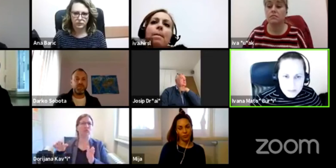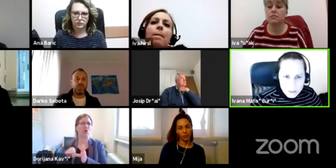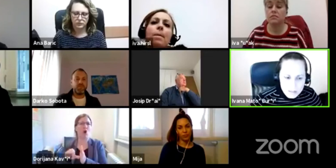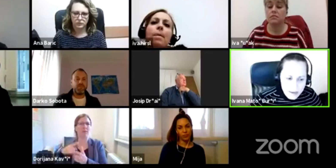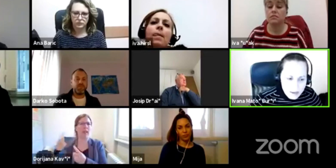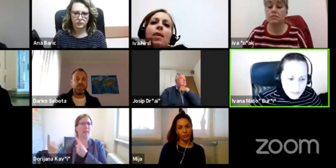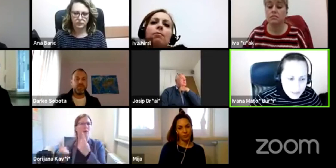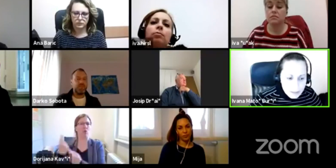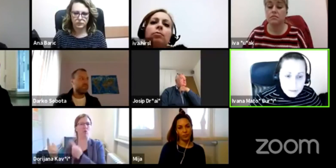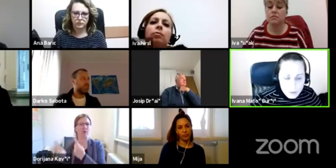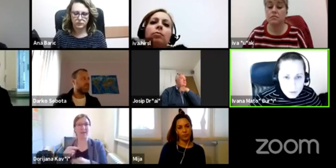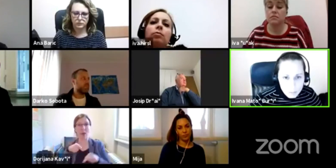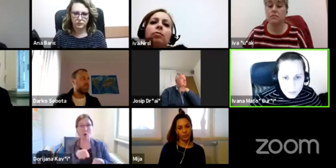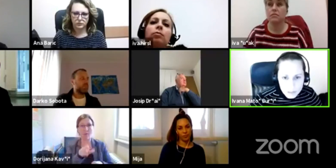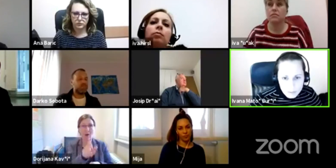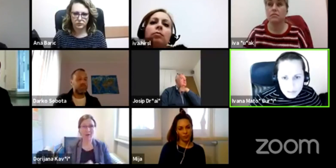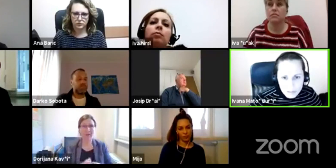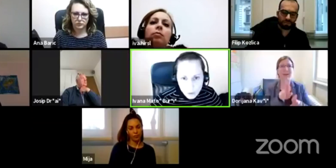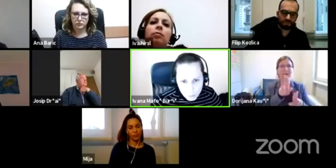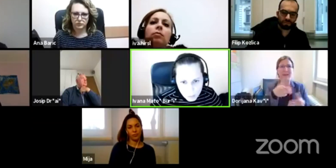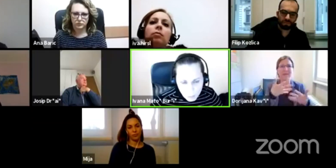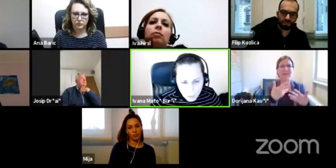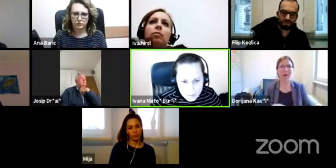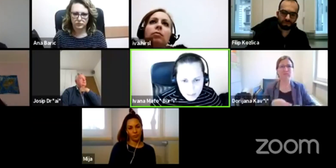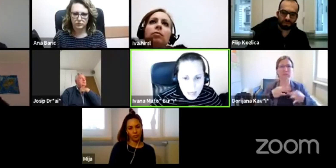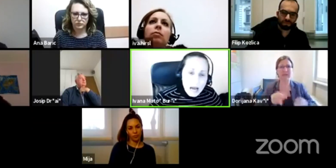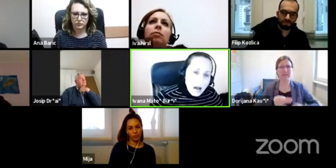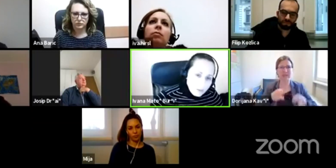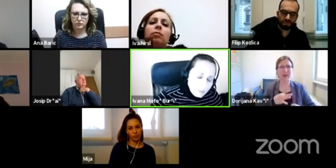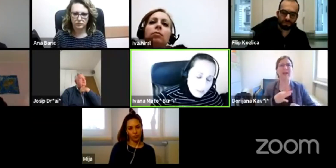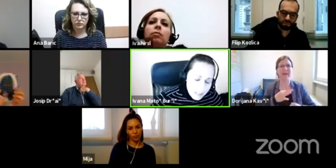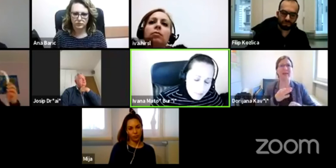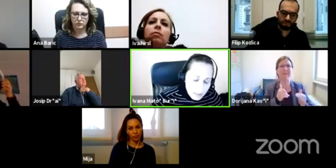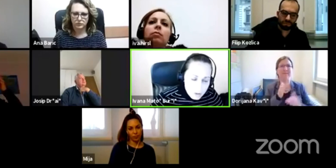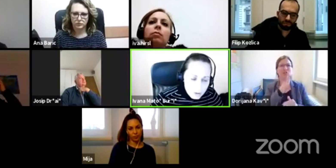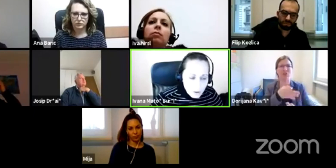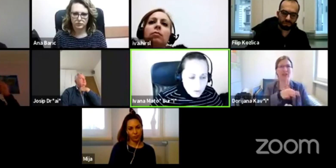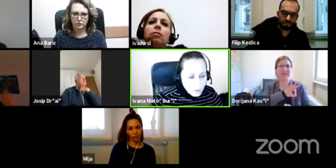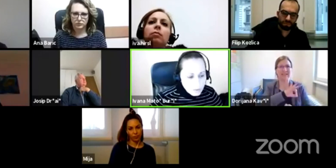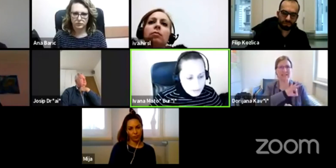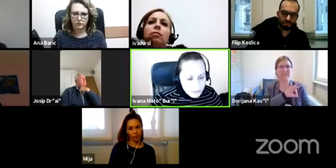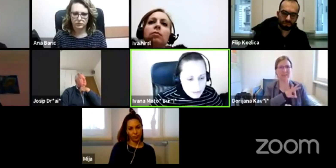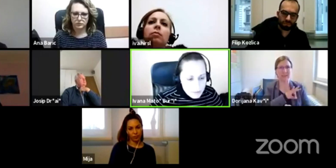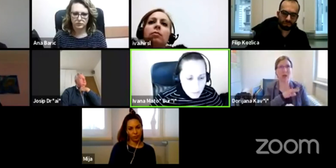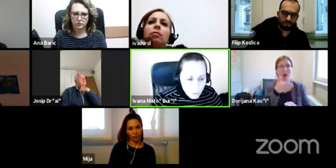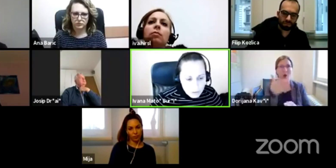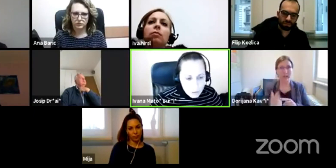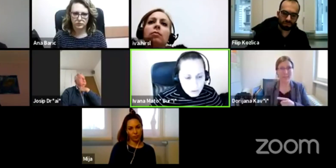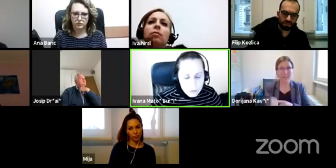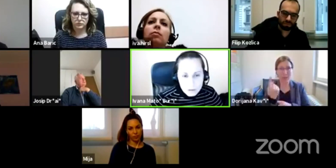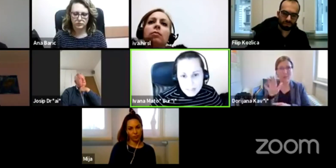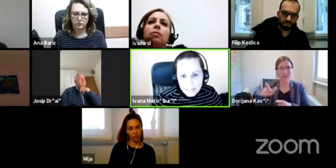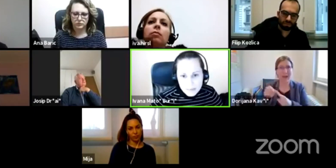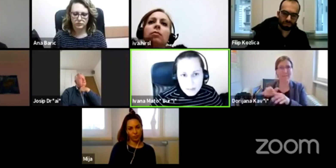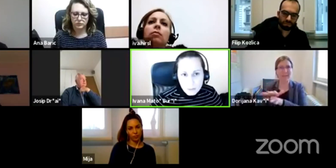slabije fizičko zdravlje i višu stopu smrtnosti nego opća populacija, a onda pandemije kao što je ova COVID-19 mogu kod